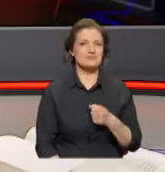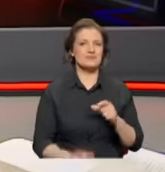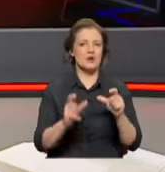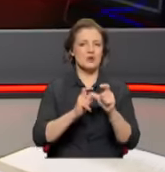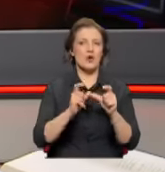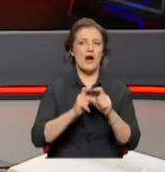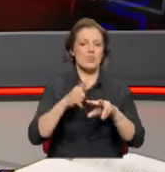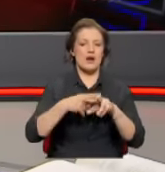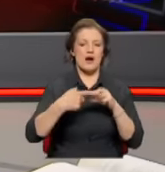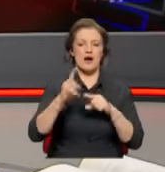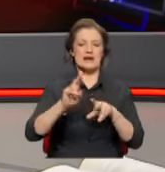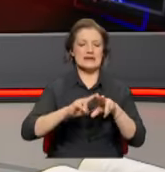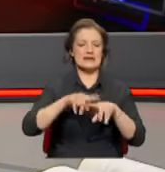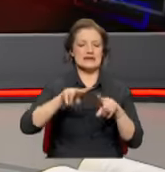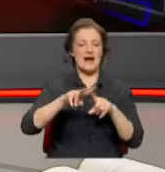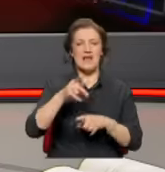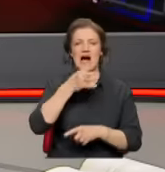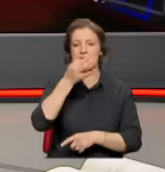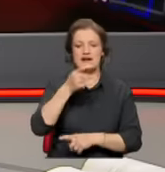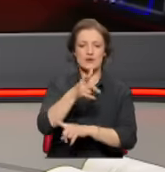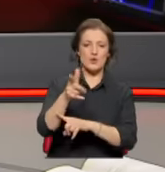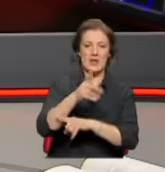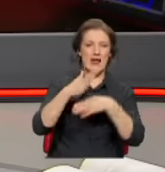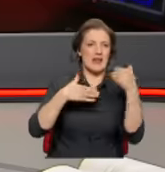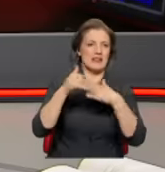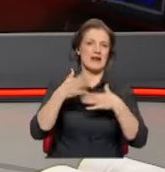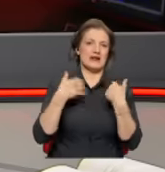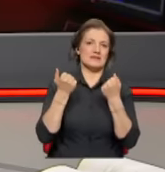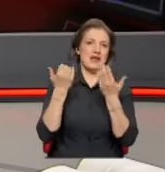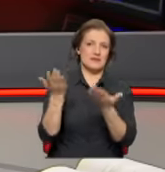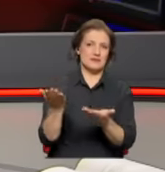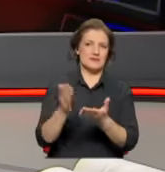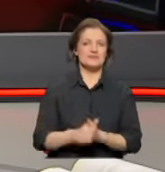Gökhan Arıkan çekti o haberdeki görüntüleri. Ellerine sağlık kameramanımız.